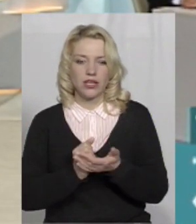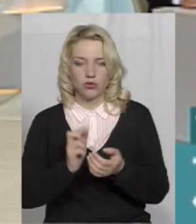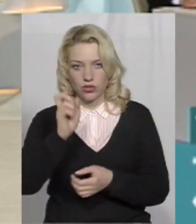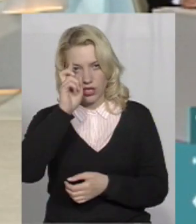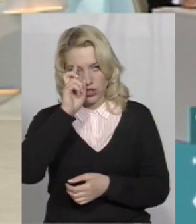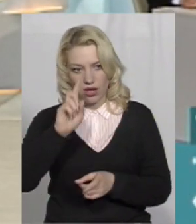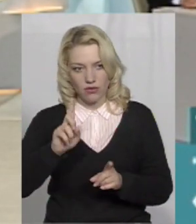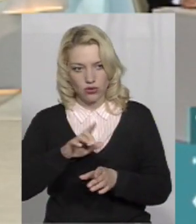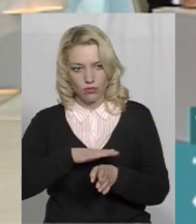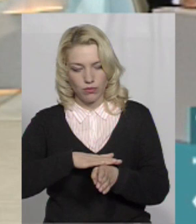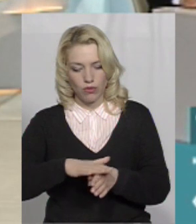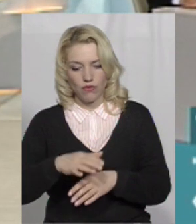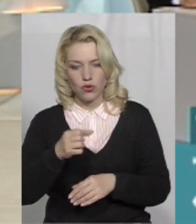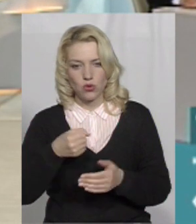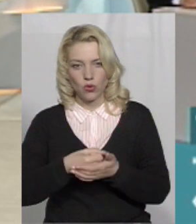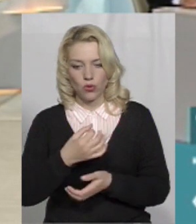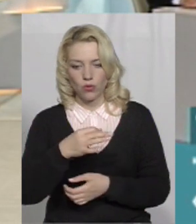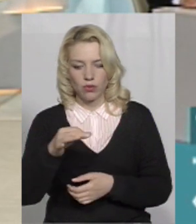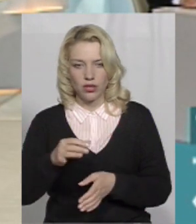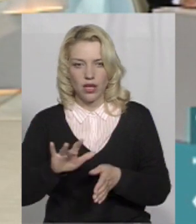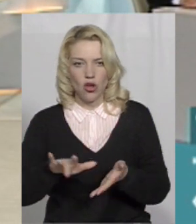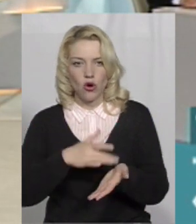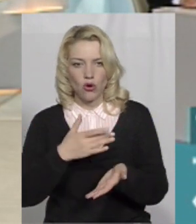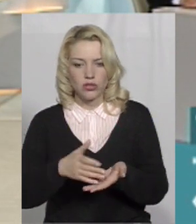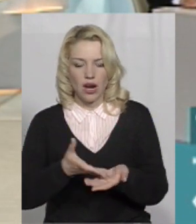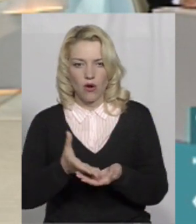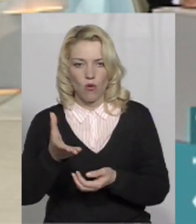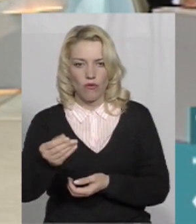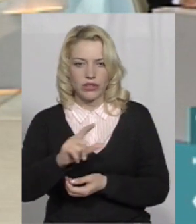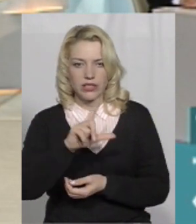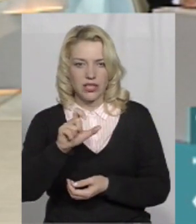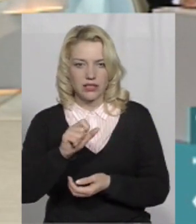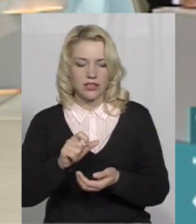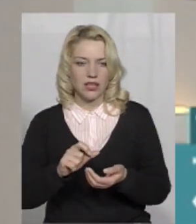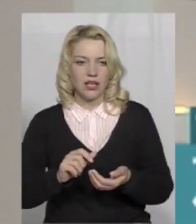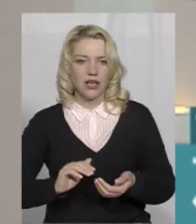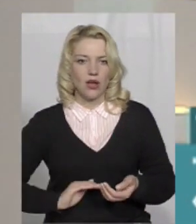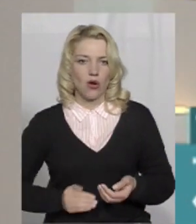щоб повністю до копійки розраховуватися з комунальниками.